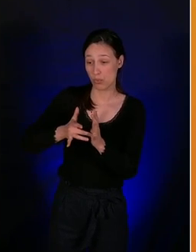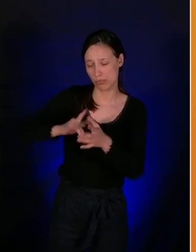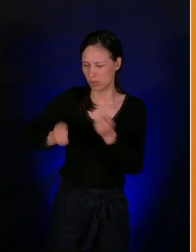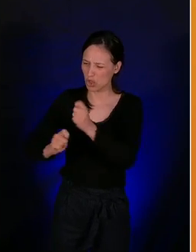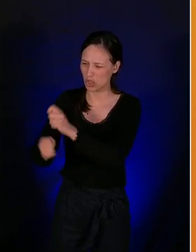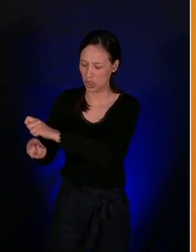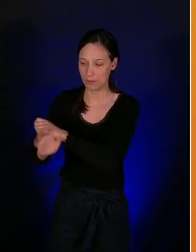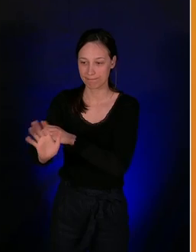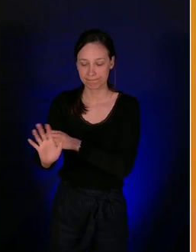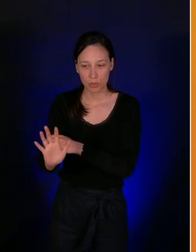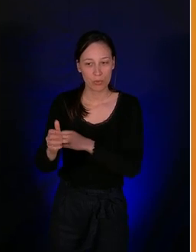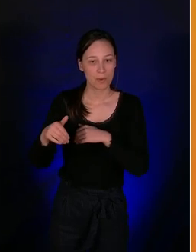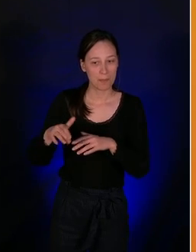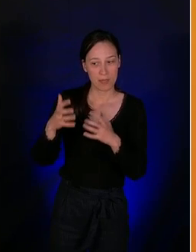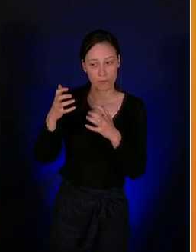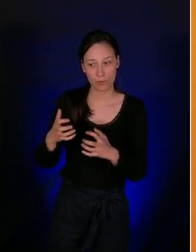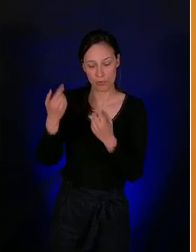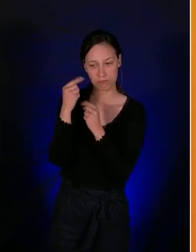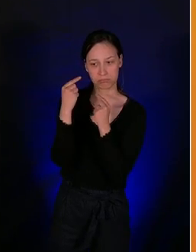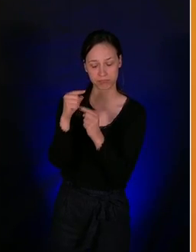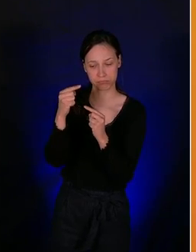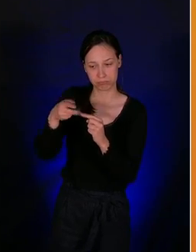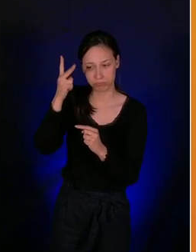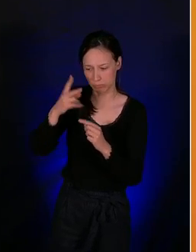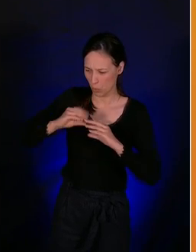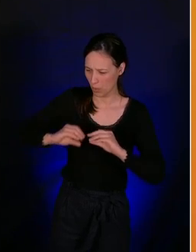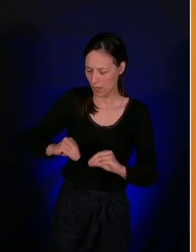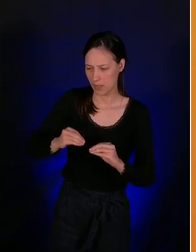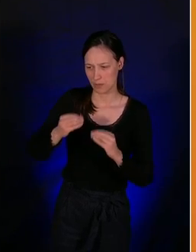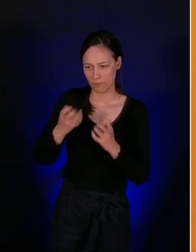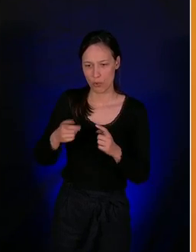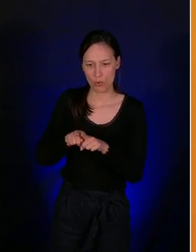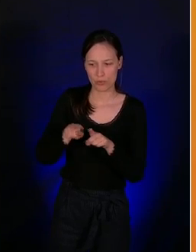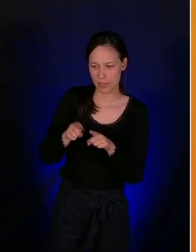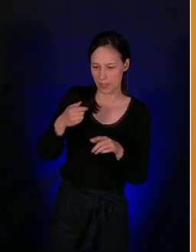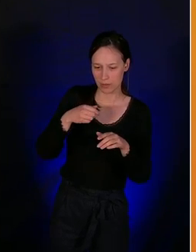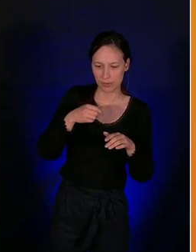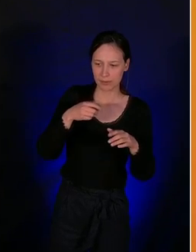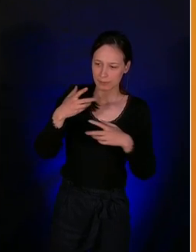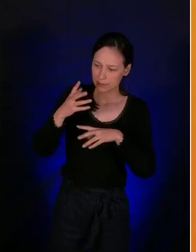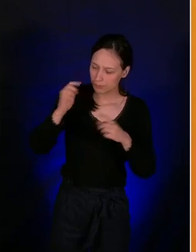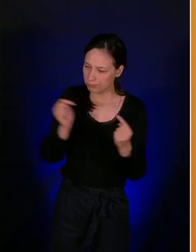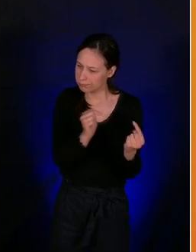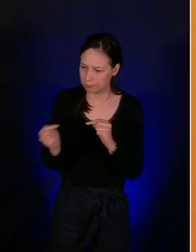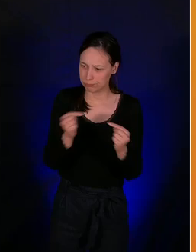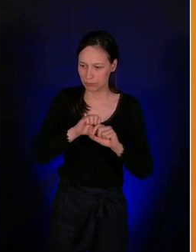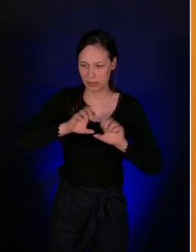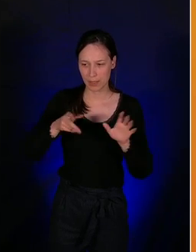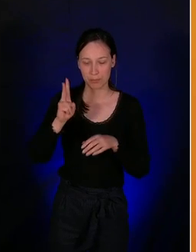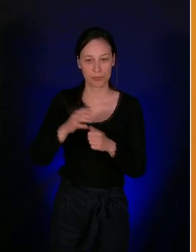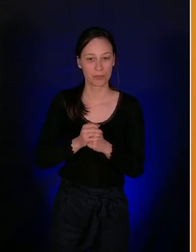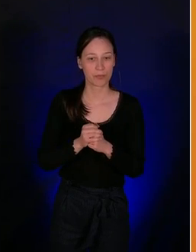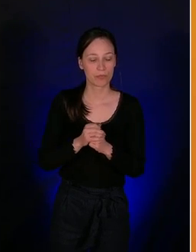à rendre cette revendication plus concrète et à multiplier les débats et formations dans nos organisations. Sur les thèmes de l'industrie,